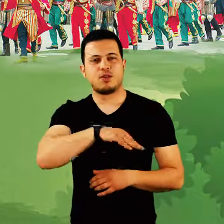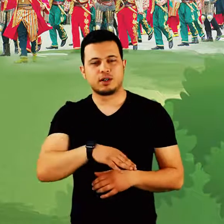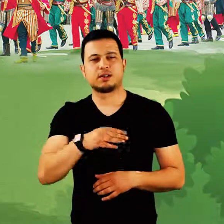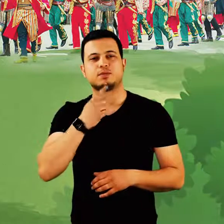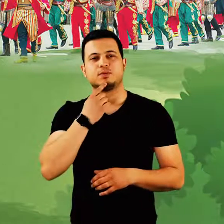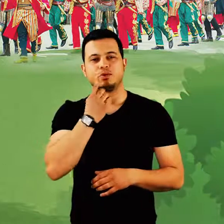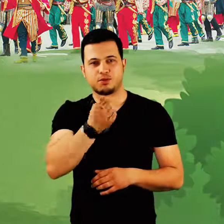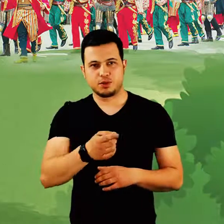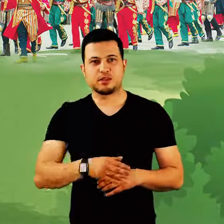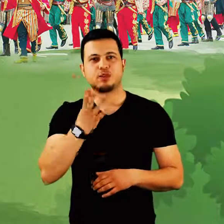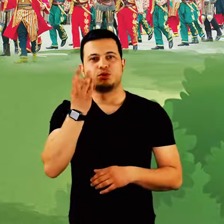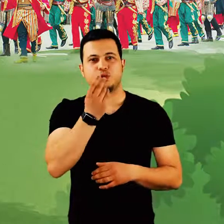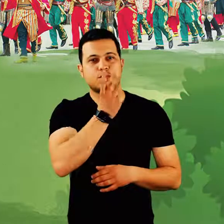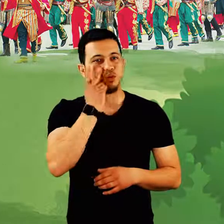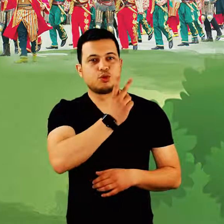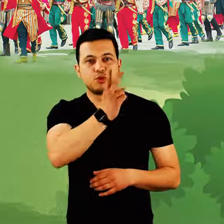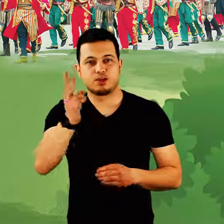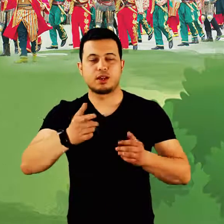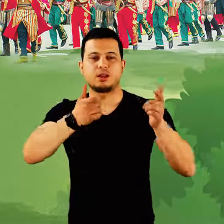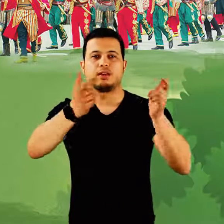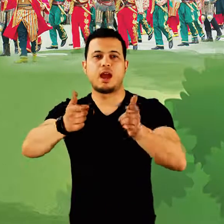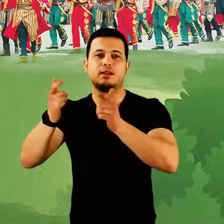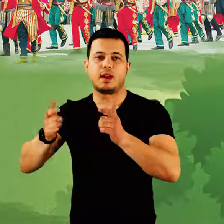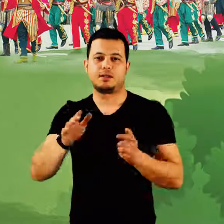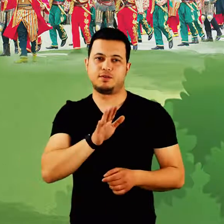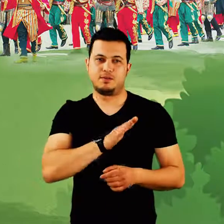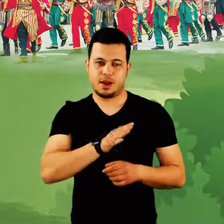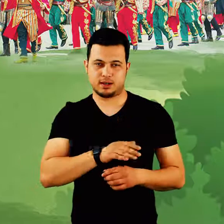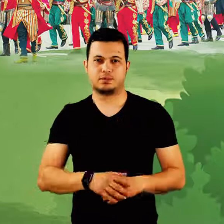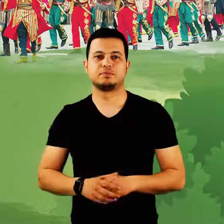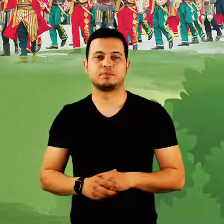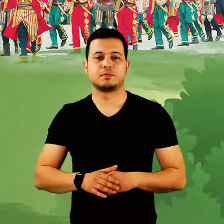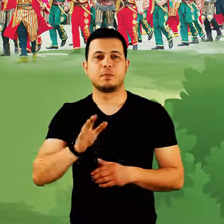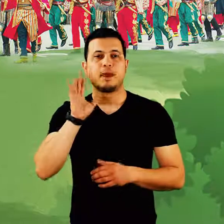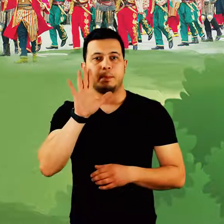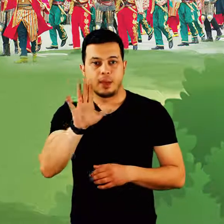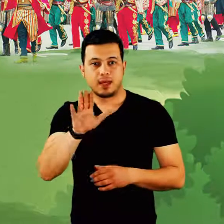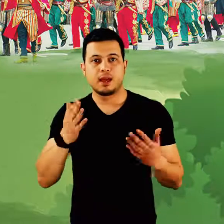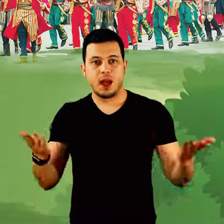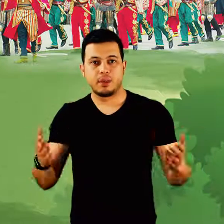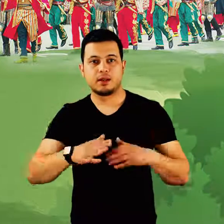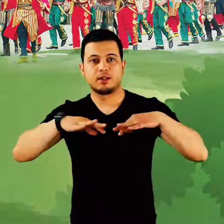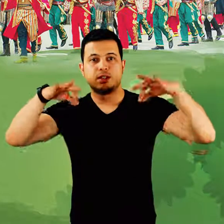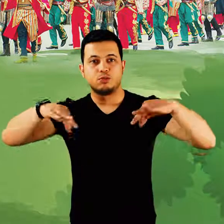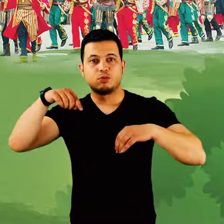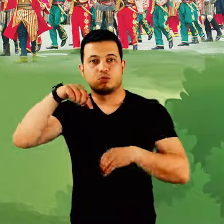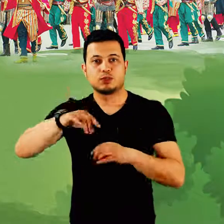olsa daha görülecek ve gidilecek çok yer vardı. Peki ama şimdi buradan nasıl